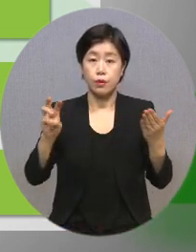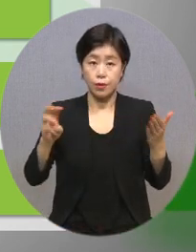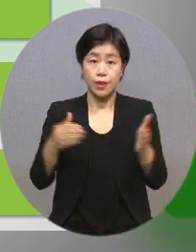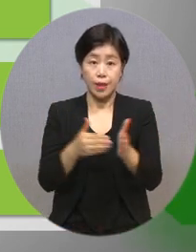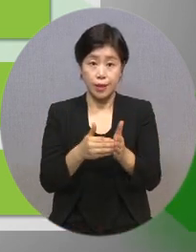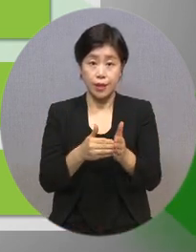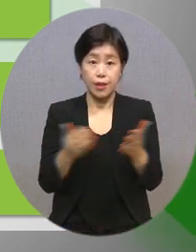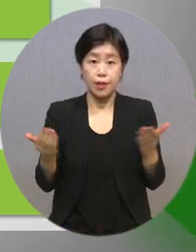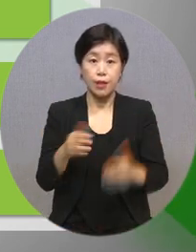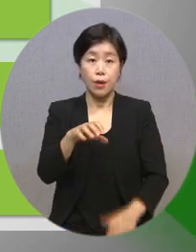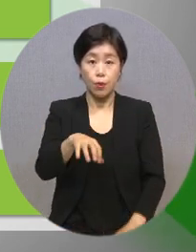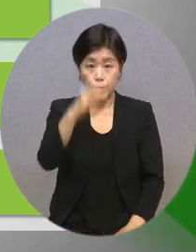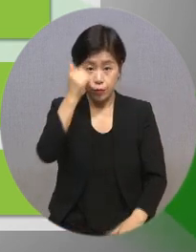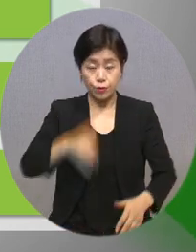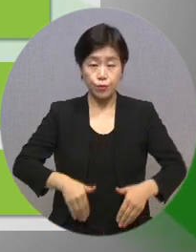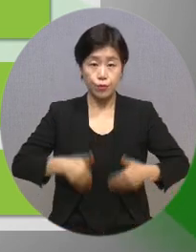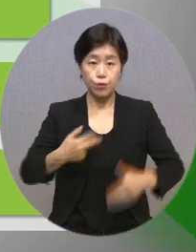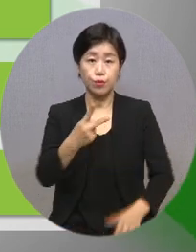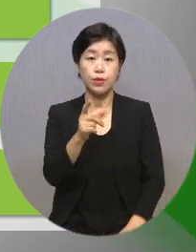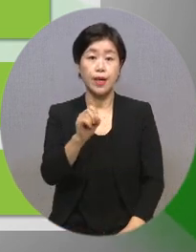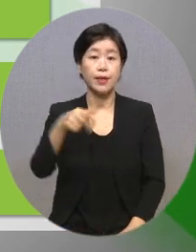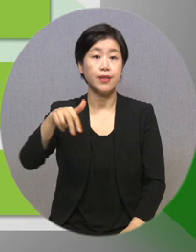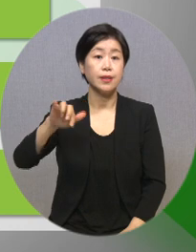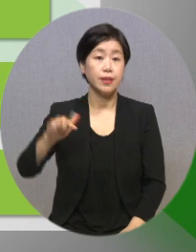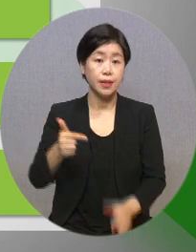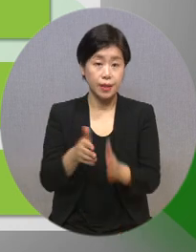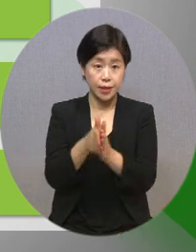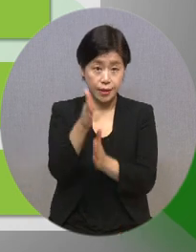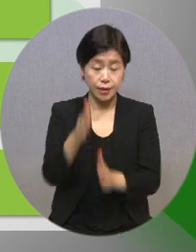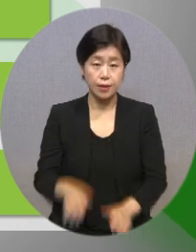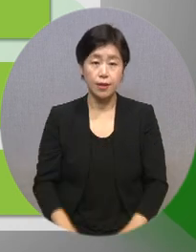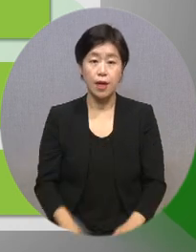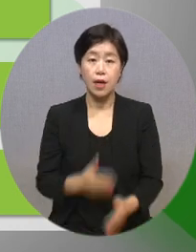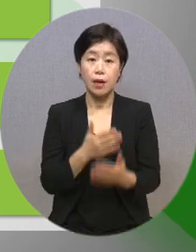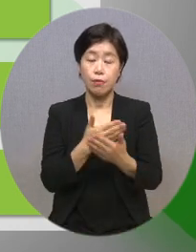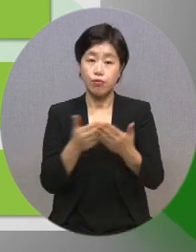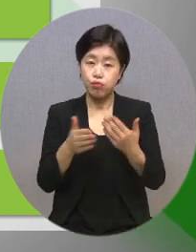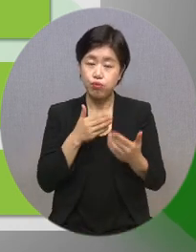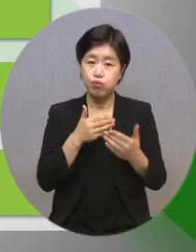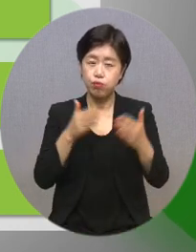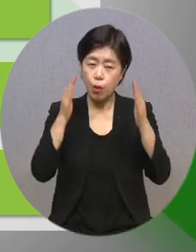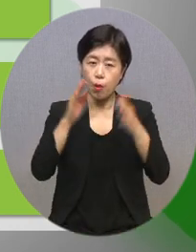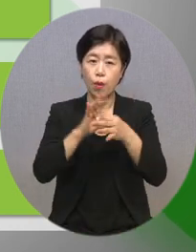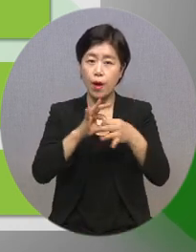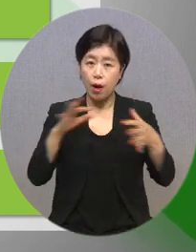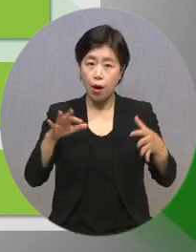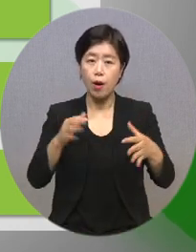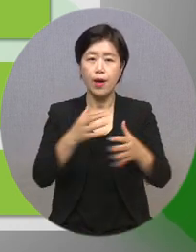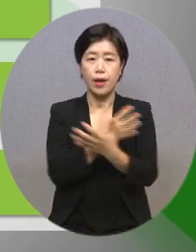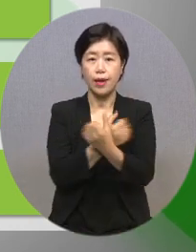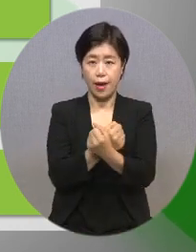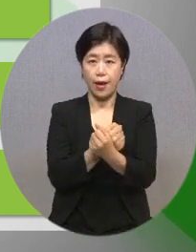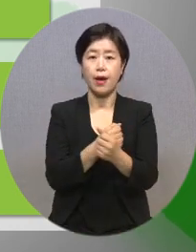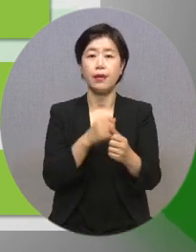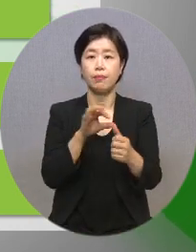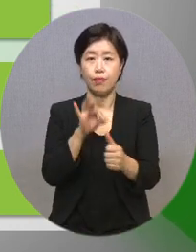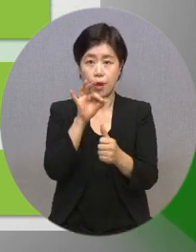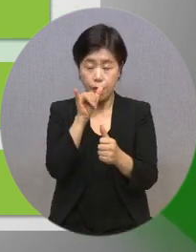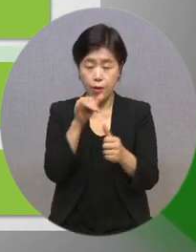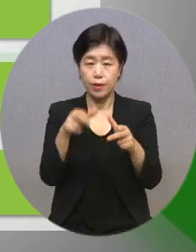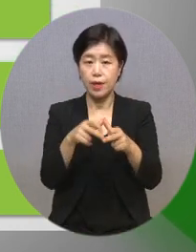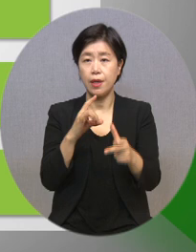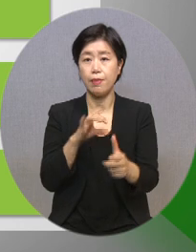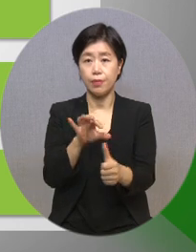충남 당진시입니다. 경력과 학력은 무관하며 계약직을 모집합니다. 장애인만